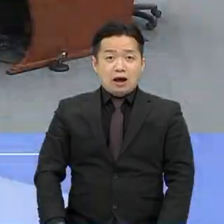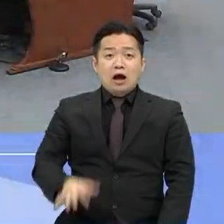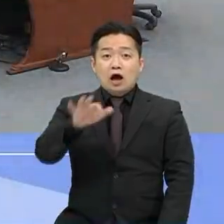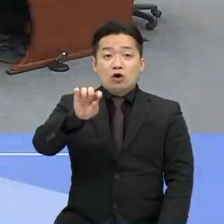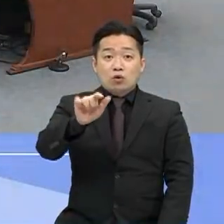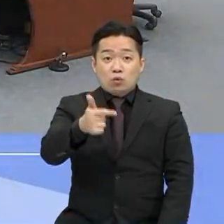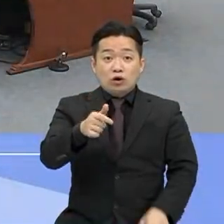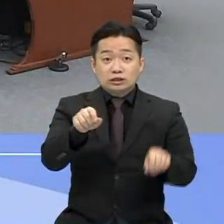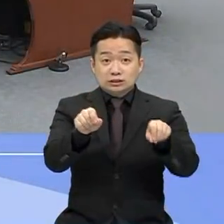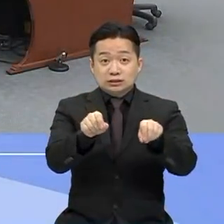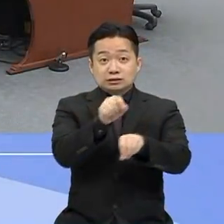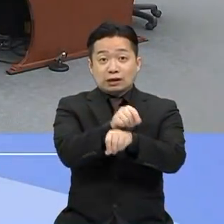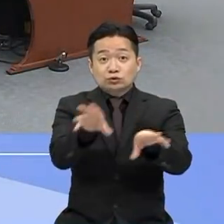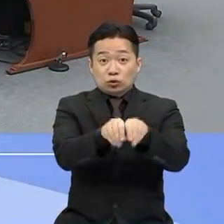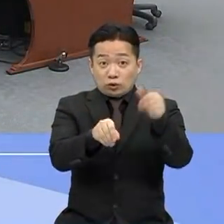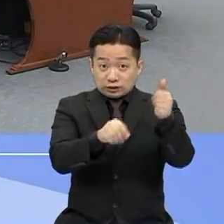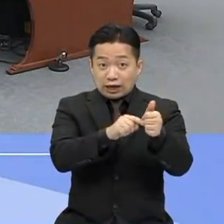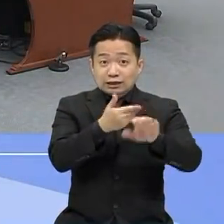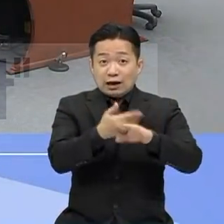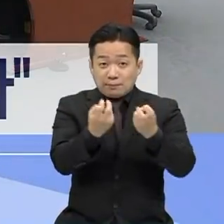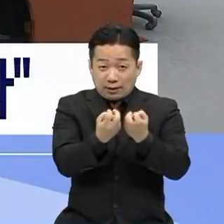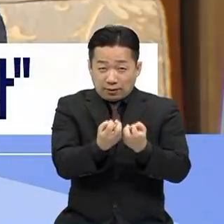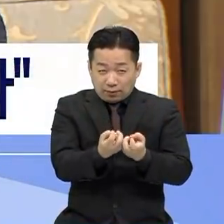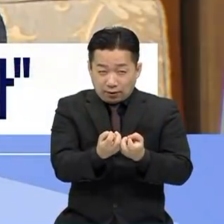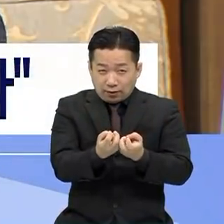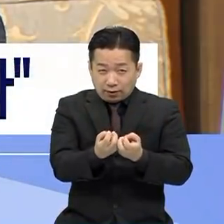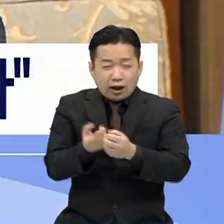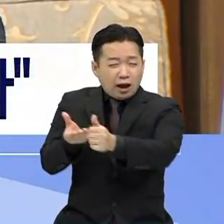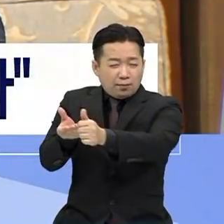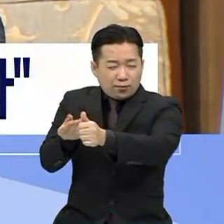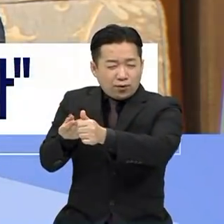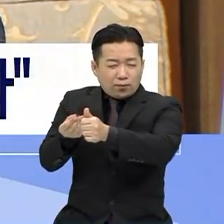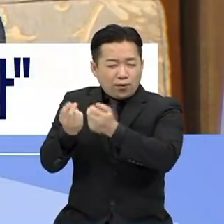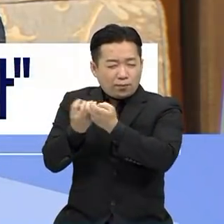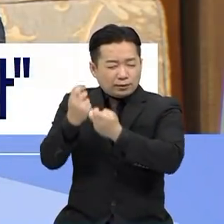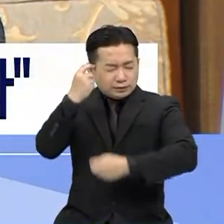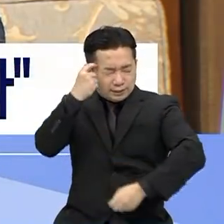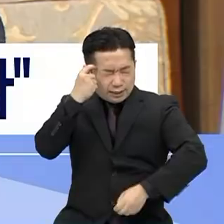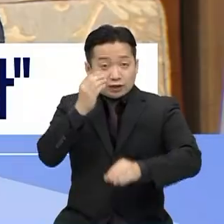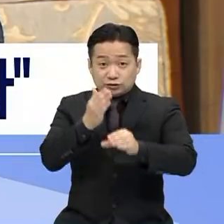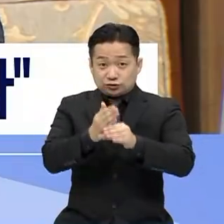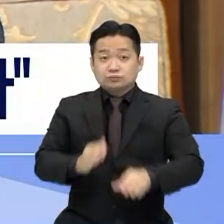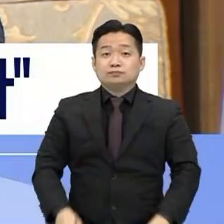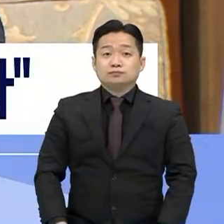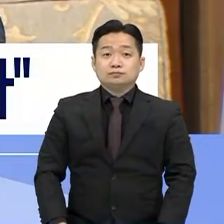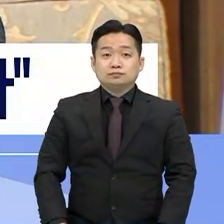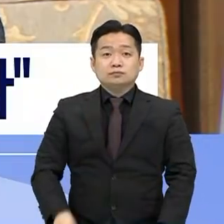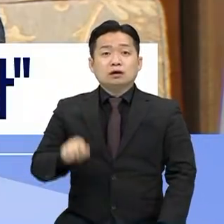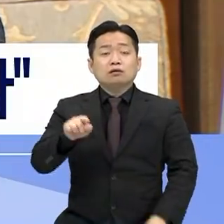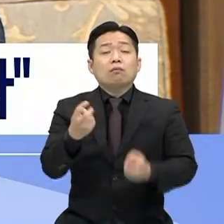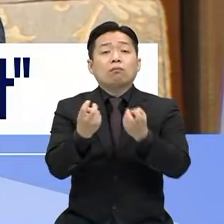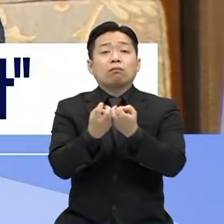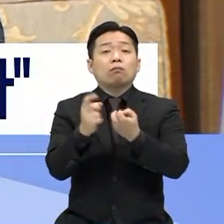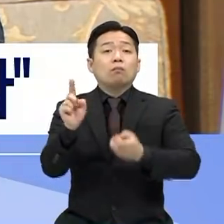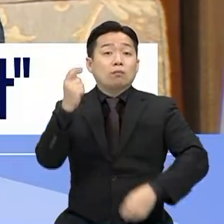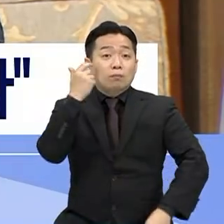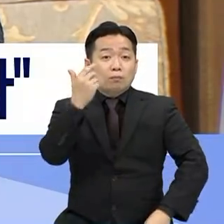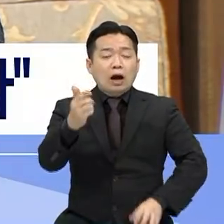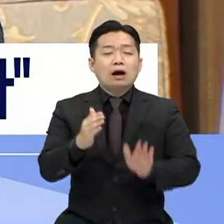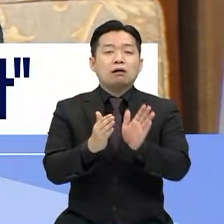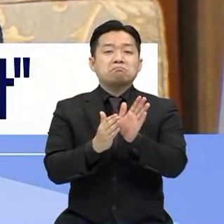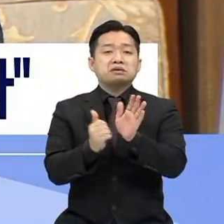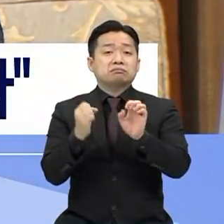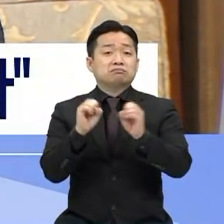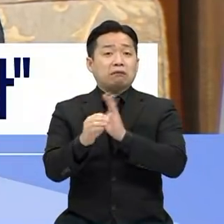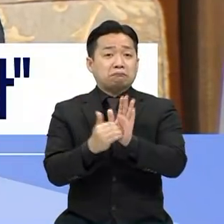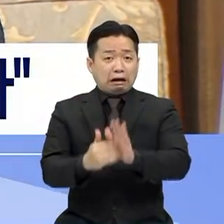사무총장은 다른 방법을 써서 모셔오는 작전을 펴 겟다 이렇게도 말했는데 다만 그 작전이 뭐냐 라고 물어보면 비밀 이라고만